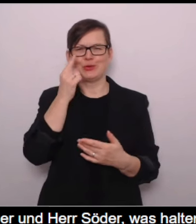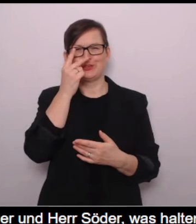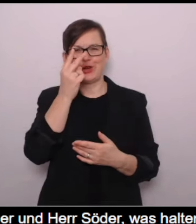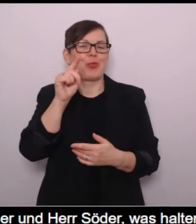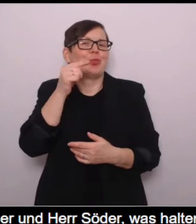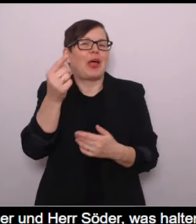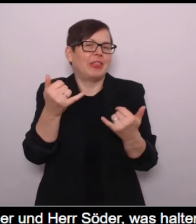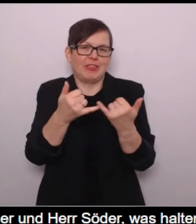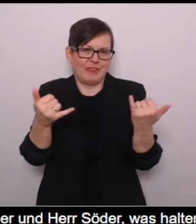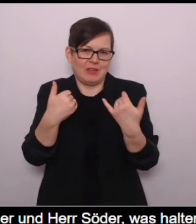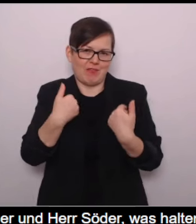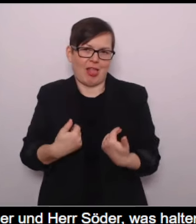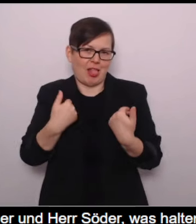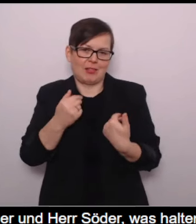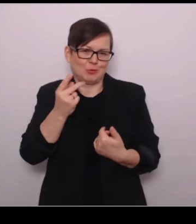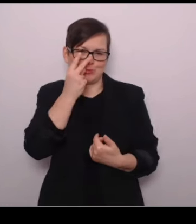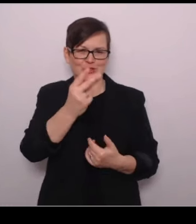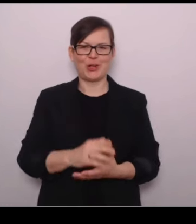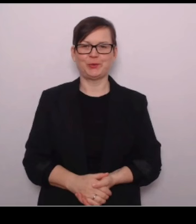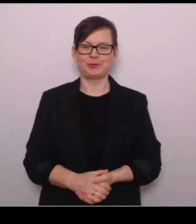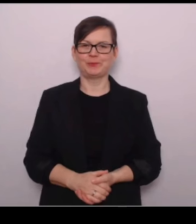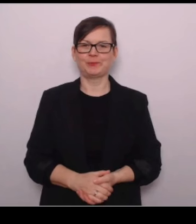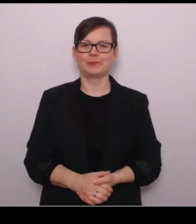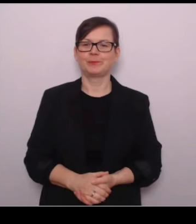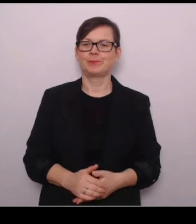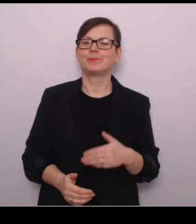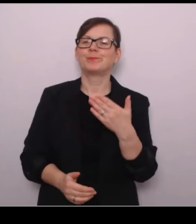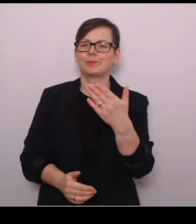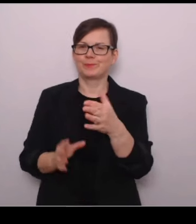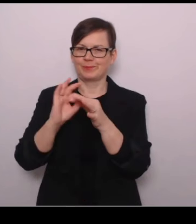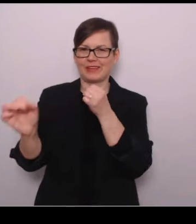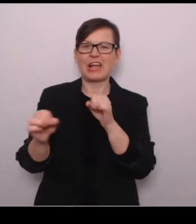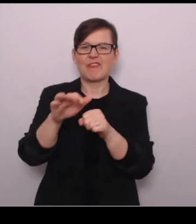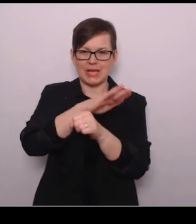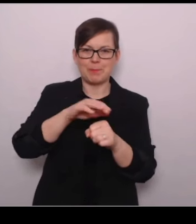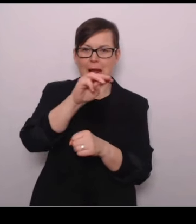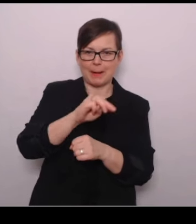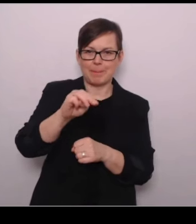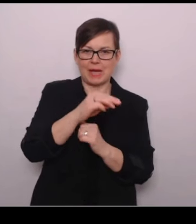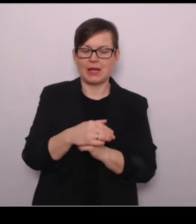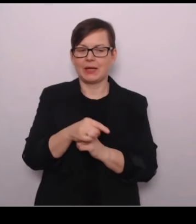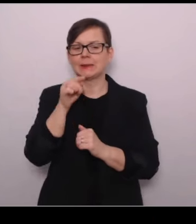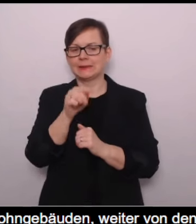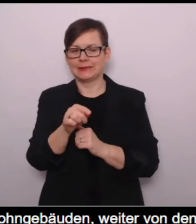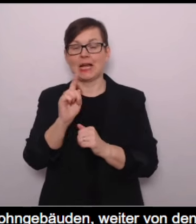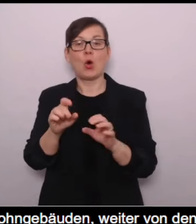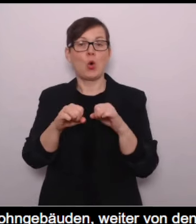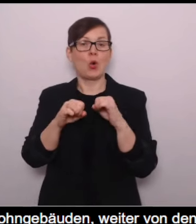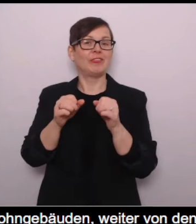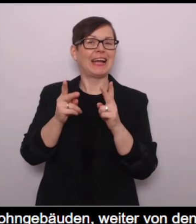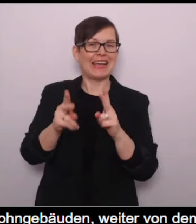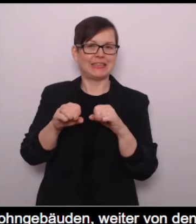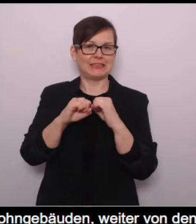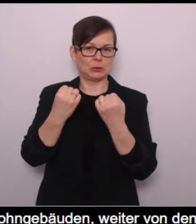völlig auf stur schalten, müssen wir schauen, was wir dann tun werden und tun sollten. Zur